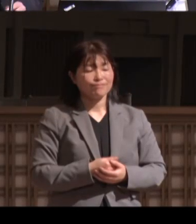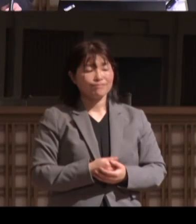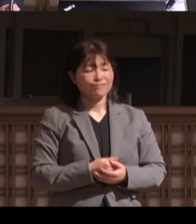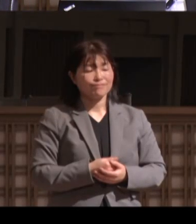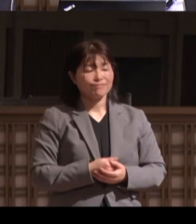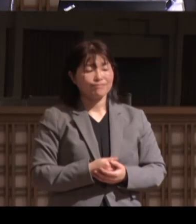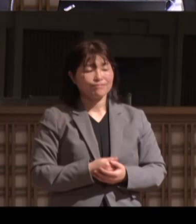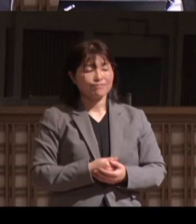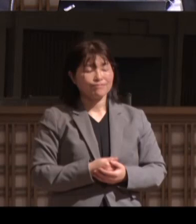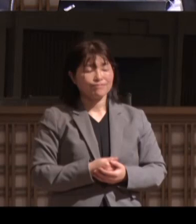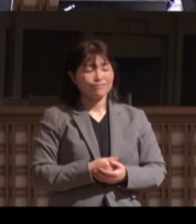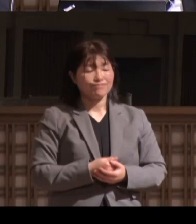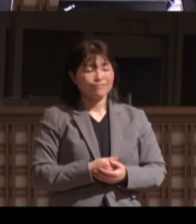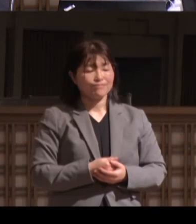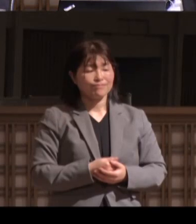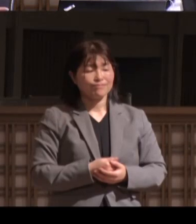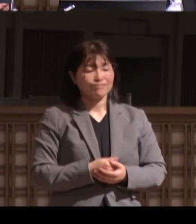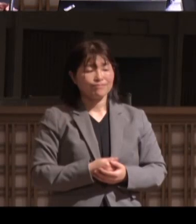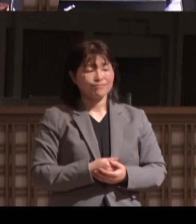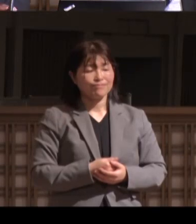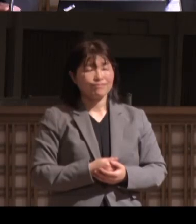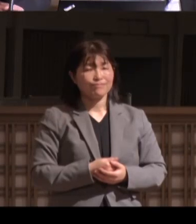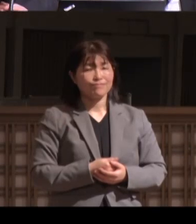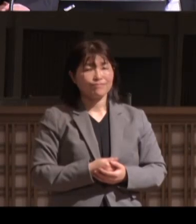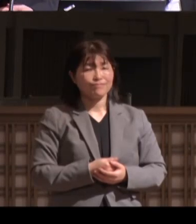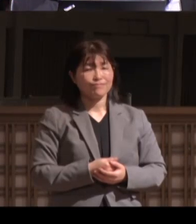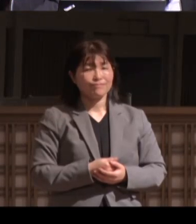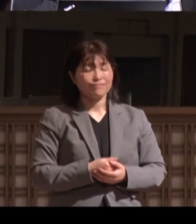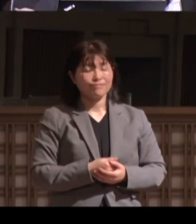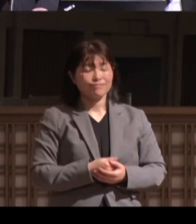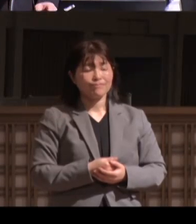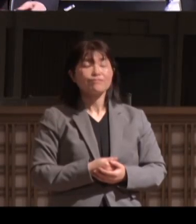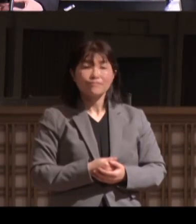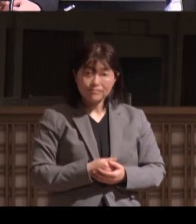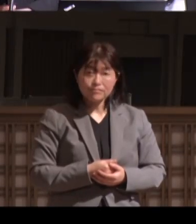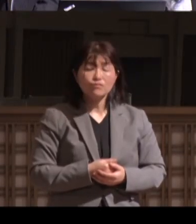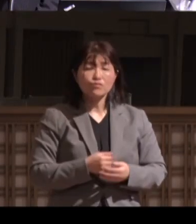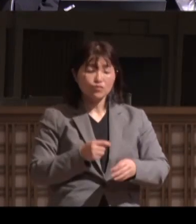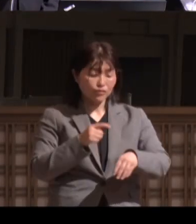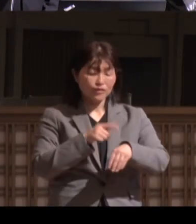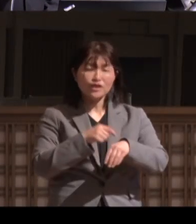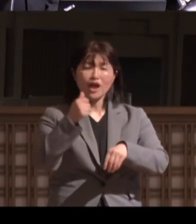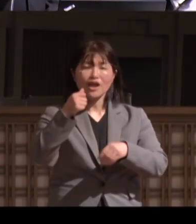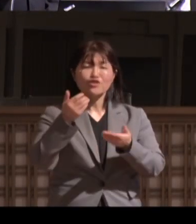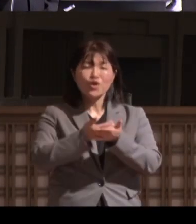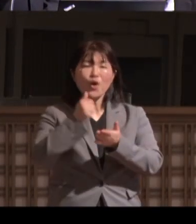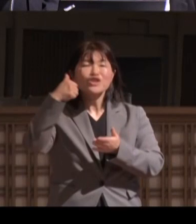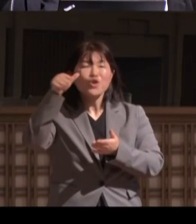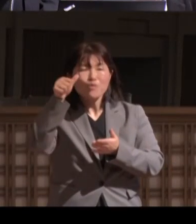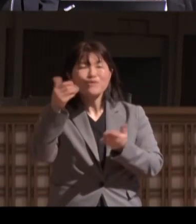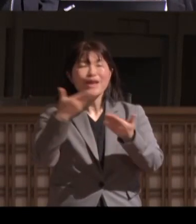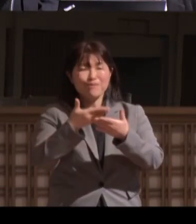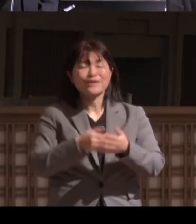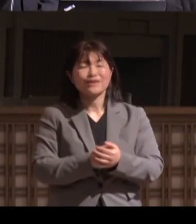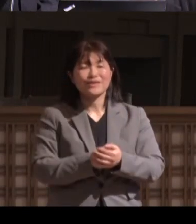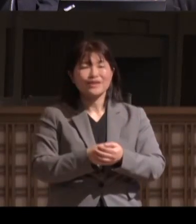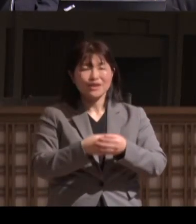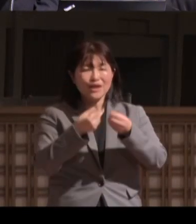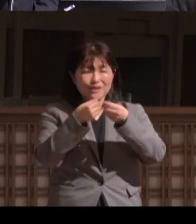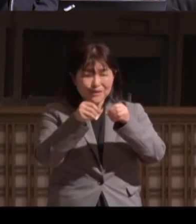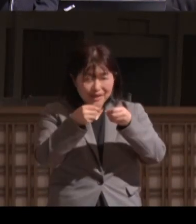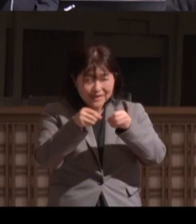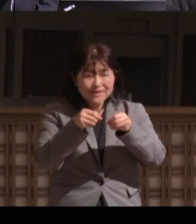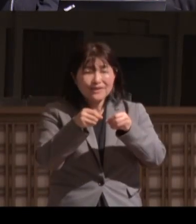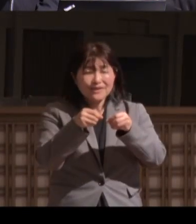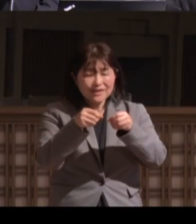しますでま残り5分となりましたのでえ具体的